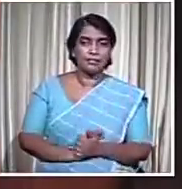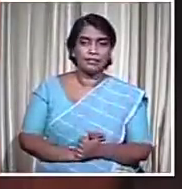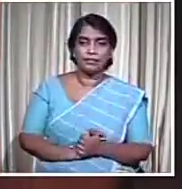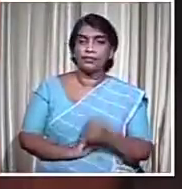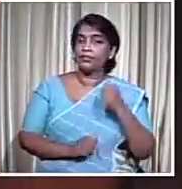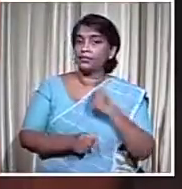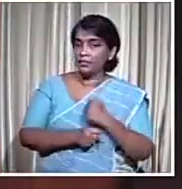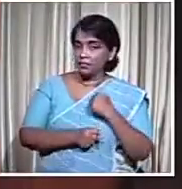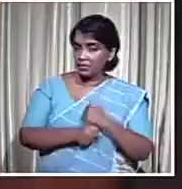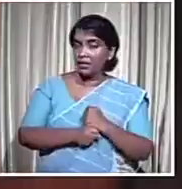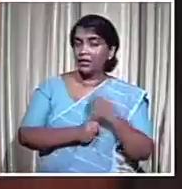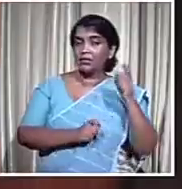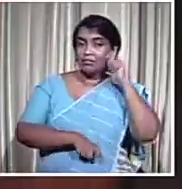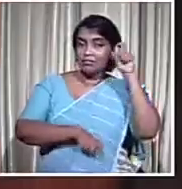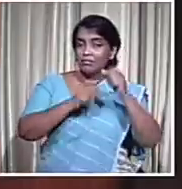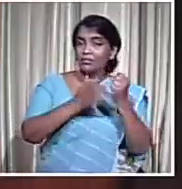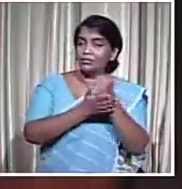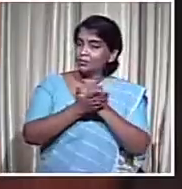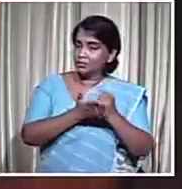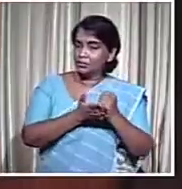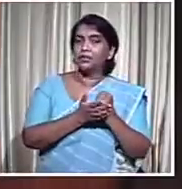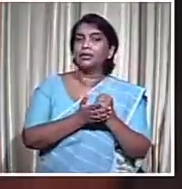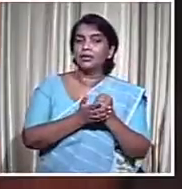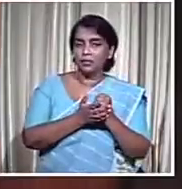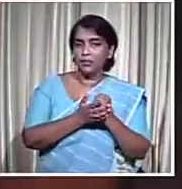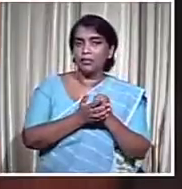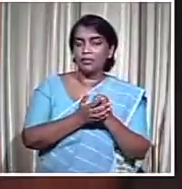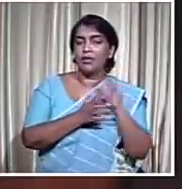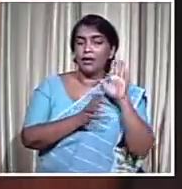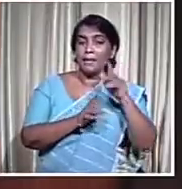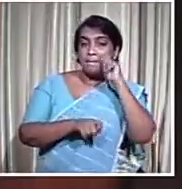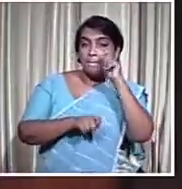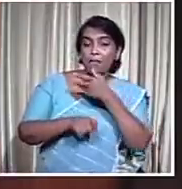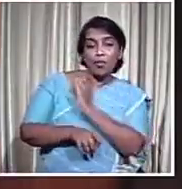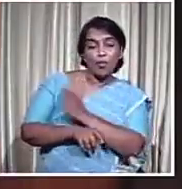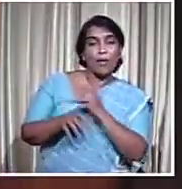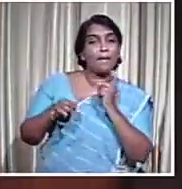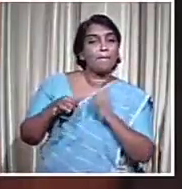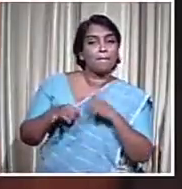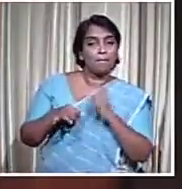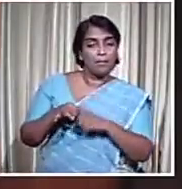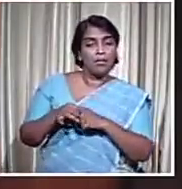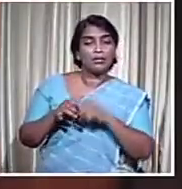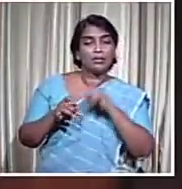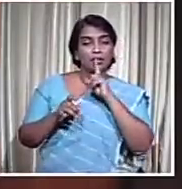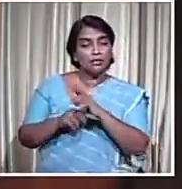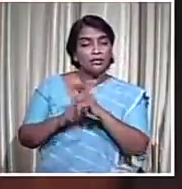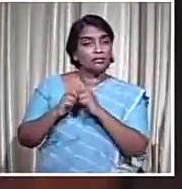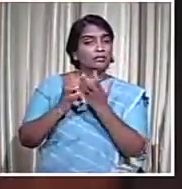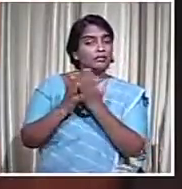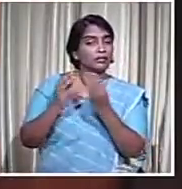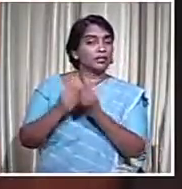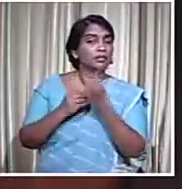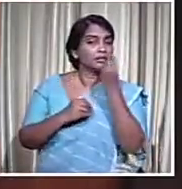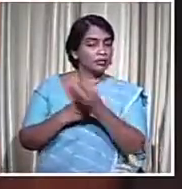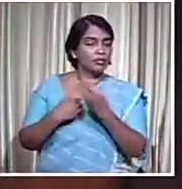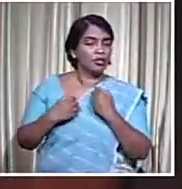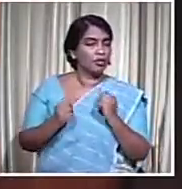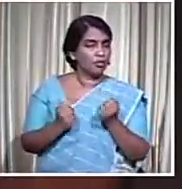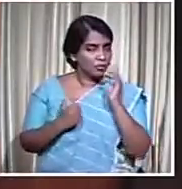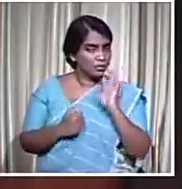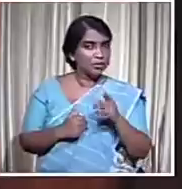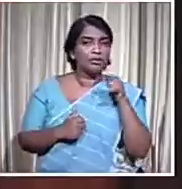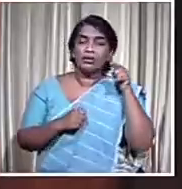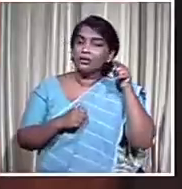என அனைத்து புலங்களிலும் எனது மக்களின் பிரச்சனைகளை கொண்டு சேர்த்து அவற்றை தீர்வை நோக்கி நகர்த்தியும் உள்ளேன். தீர்வே விடுவி என்ற